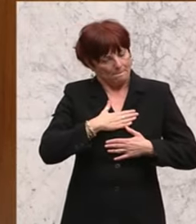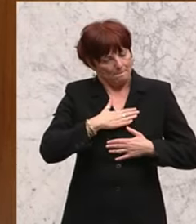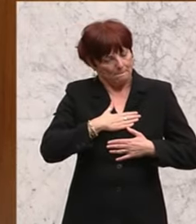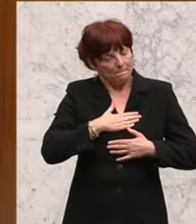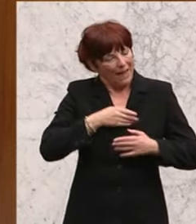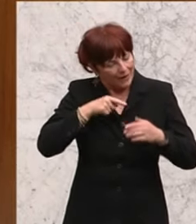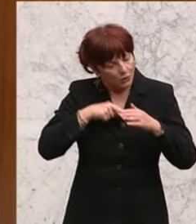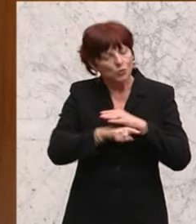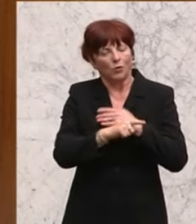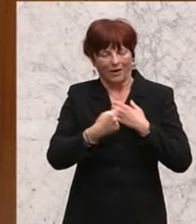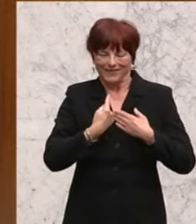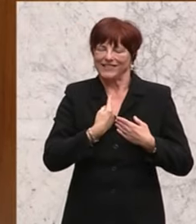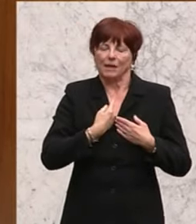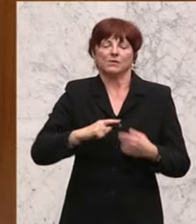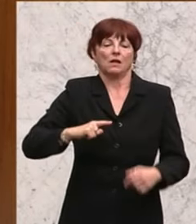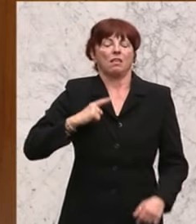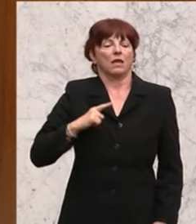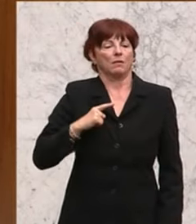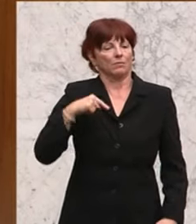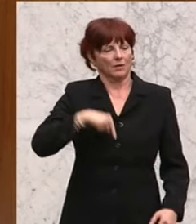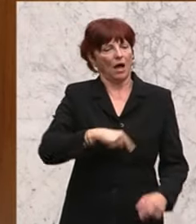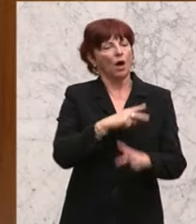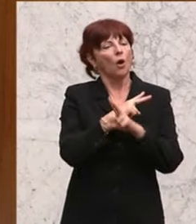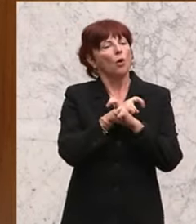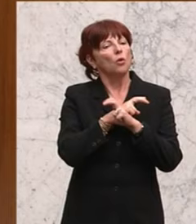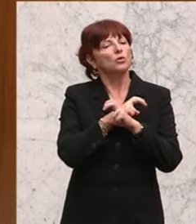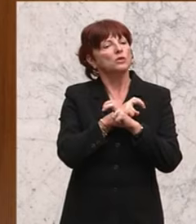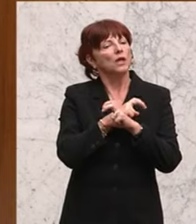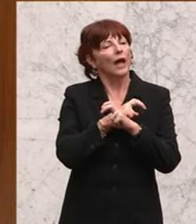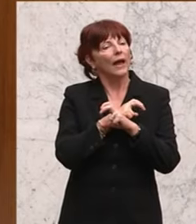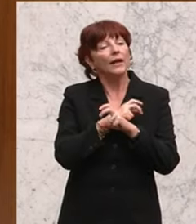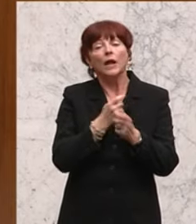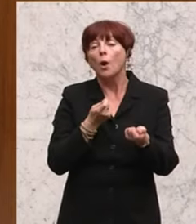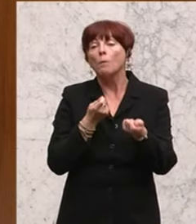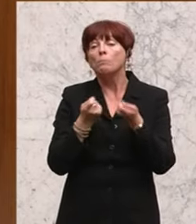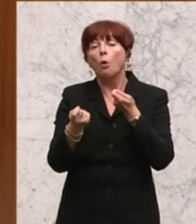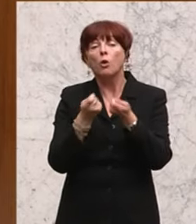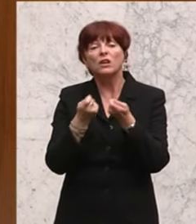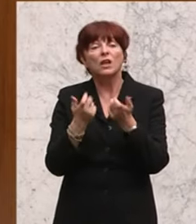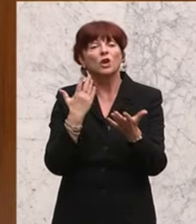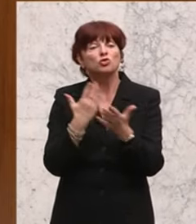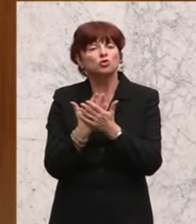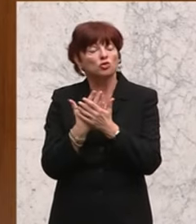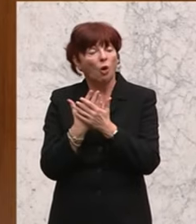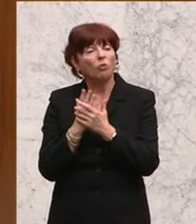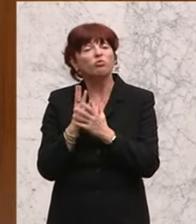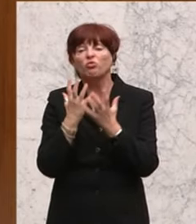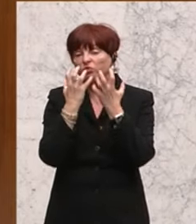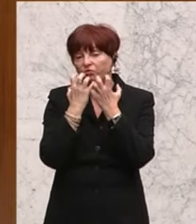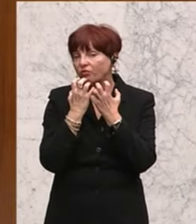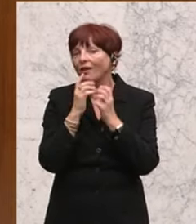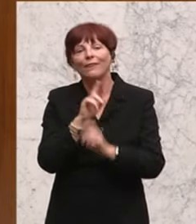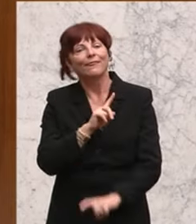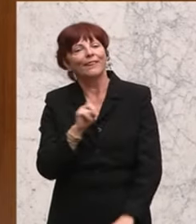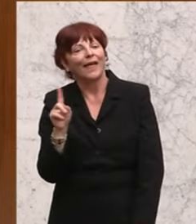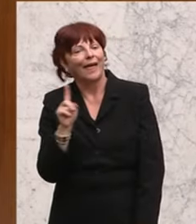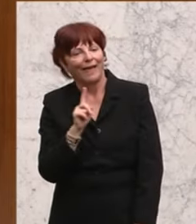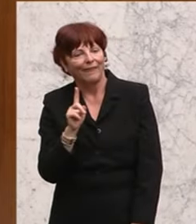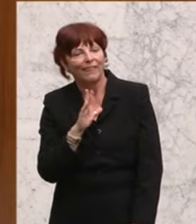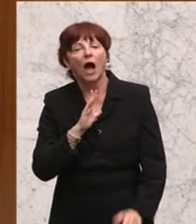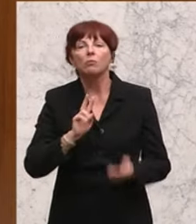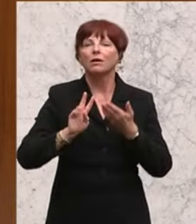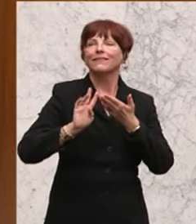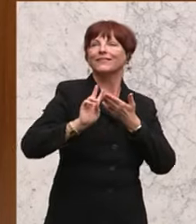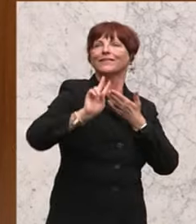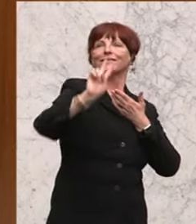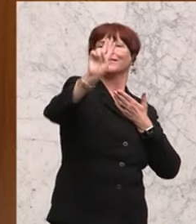Intensität erlebt habe, dass es in diesem Land gar keine Politikverdrossenheit gibt. Aber es gibt natürlich eine große Distanz